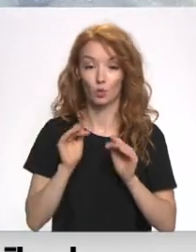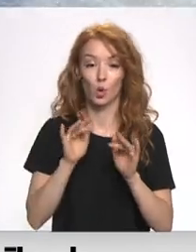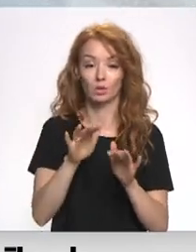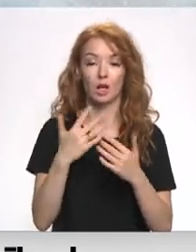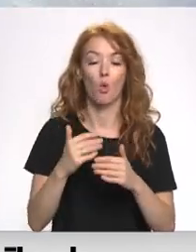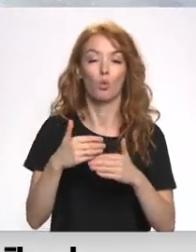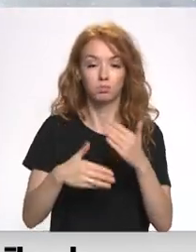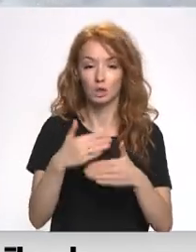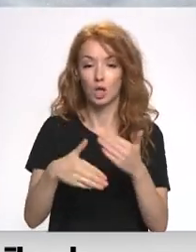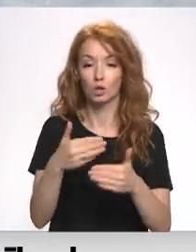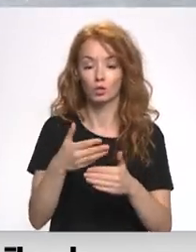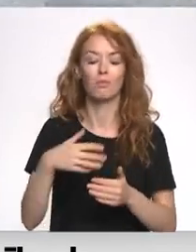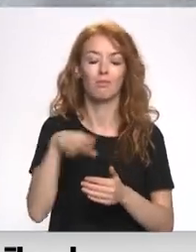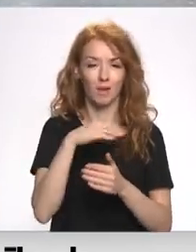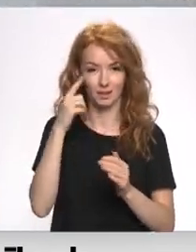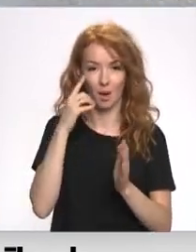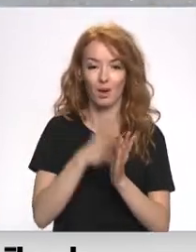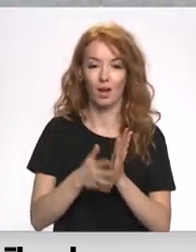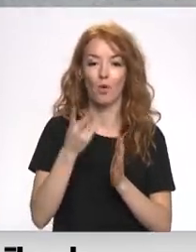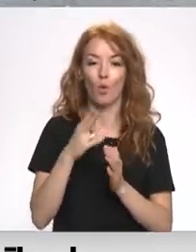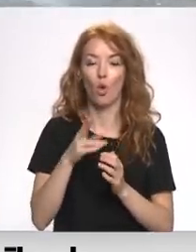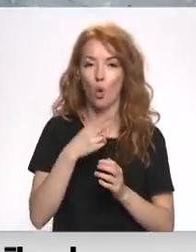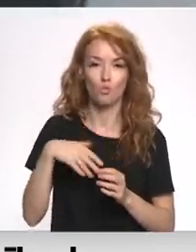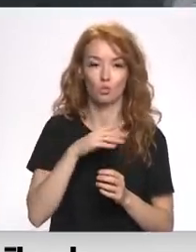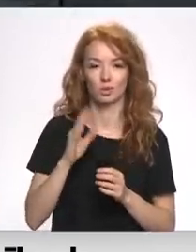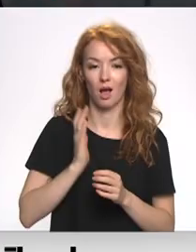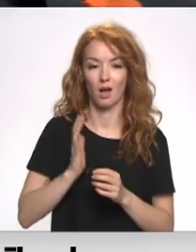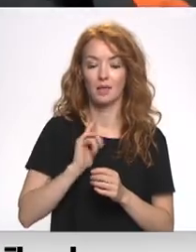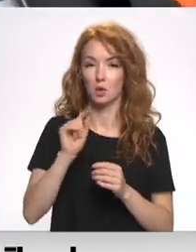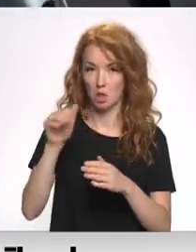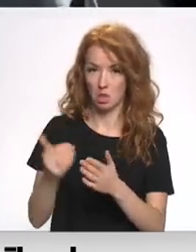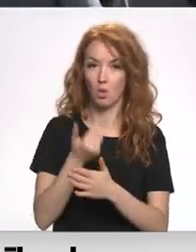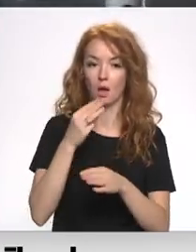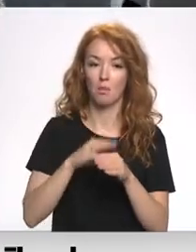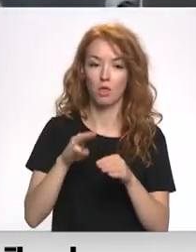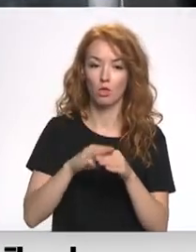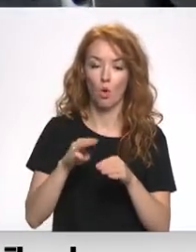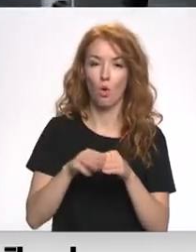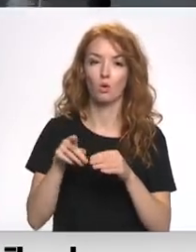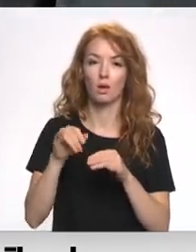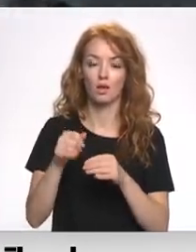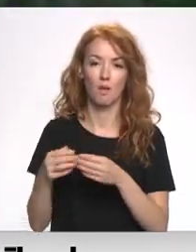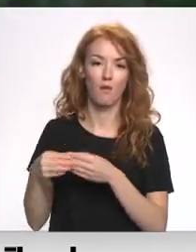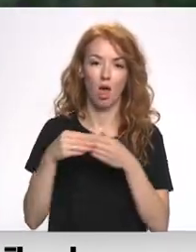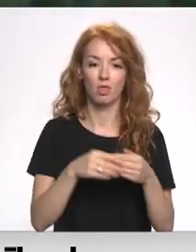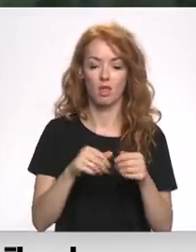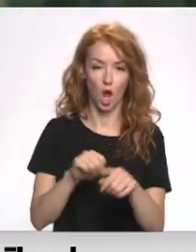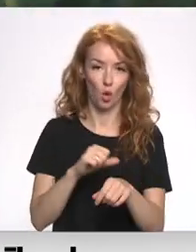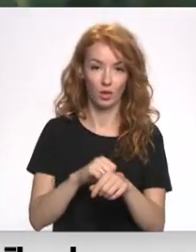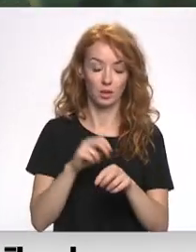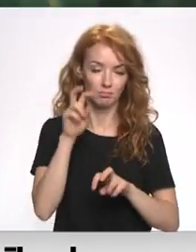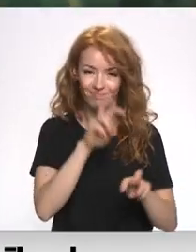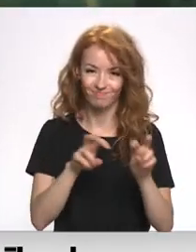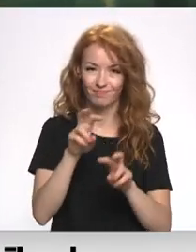tikām uz priekšu, mēs sapratām, ko no mums sagaida. Ir jaunākas metodes pārvadāto narkotisko vielu meklēšanā. Ja